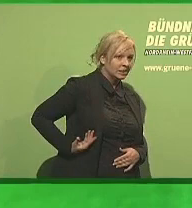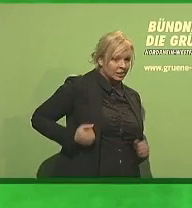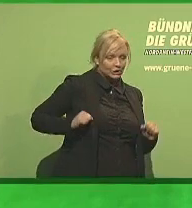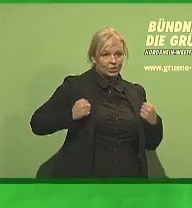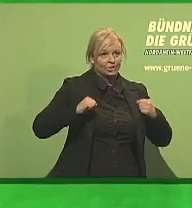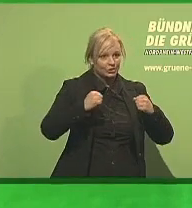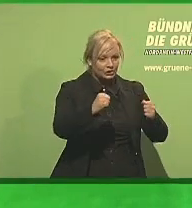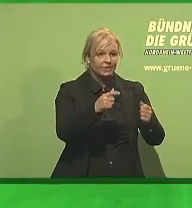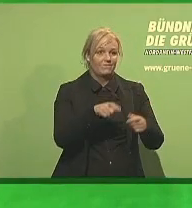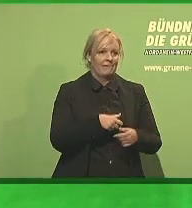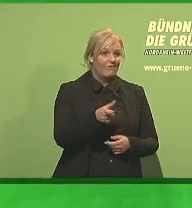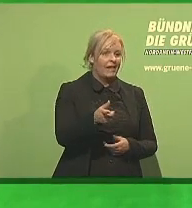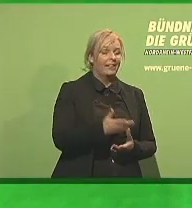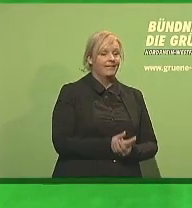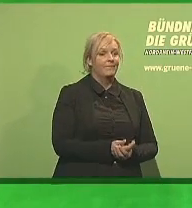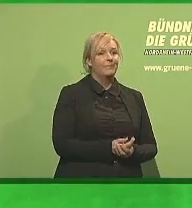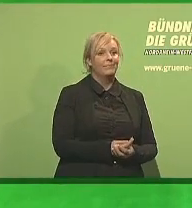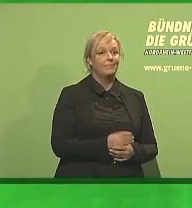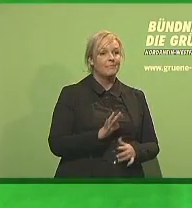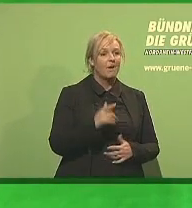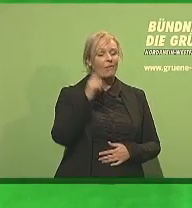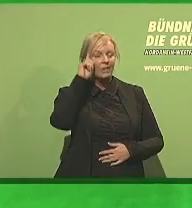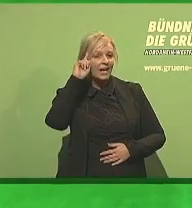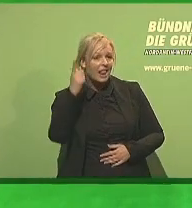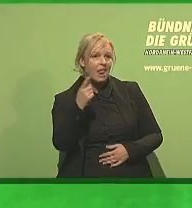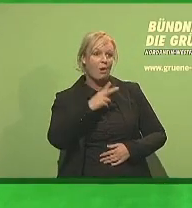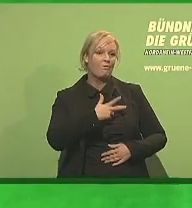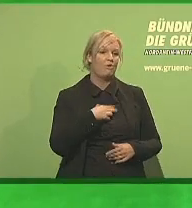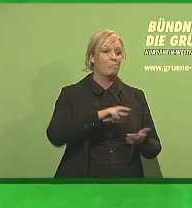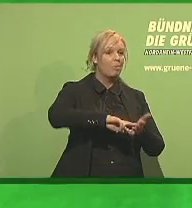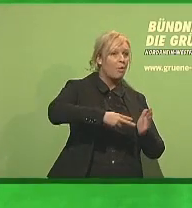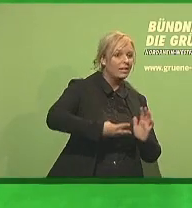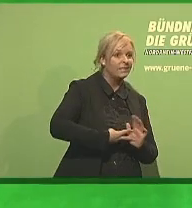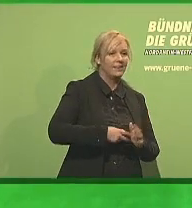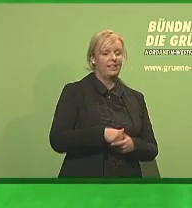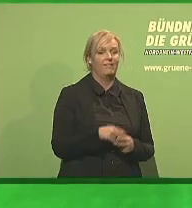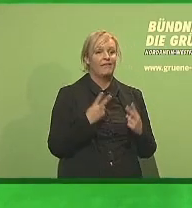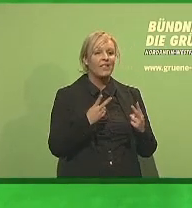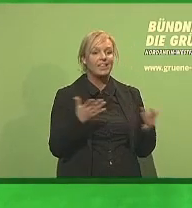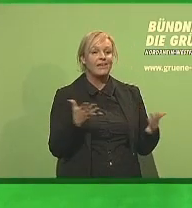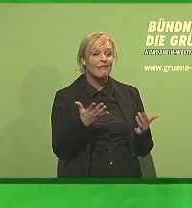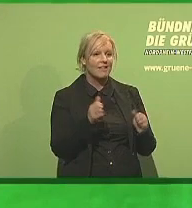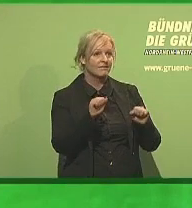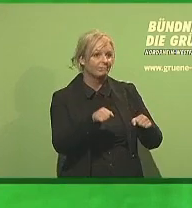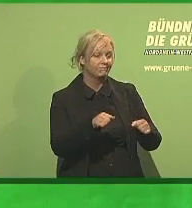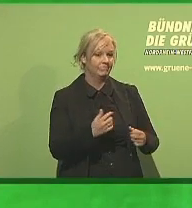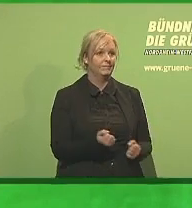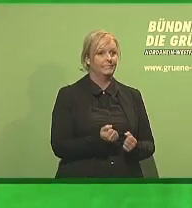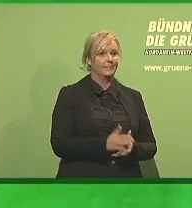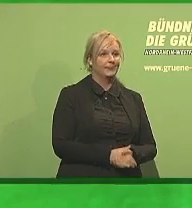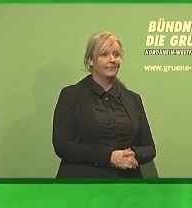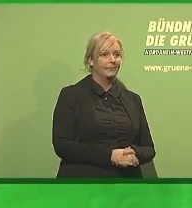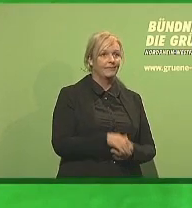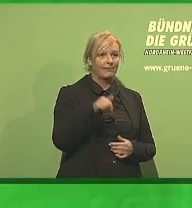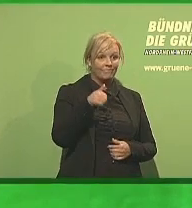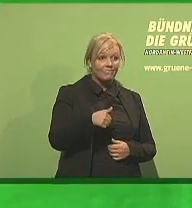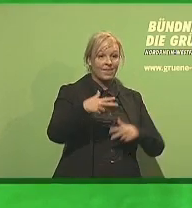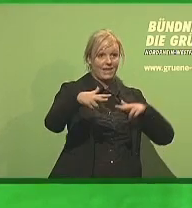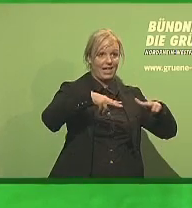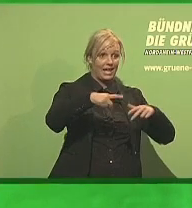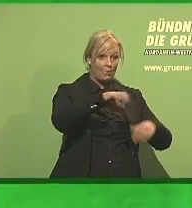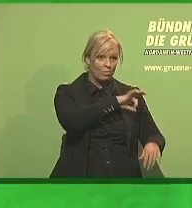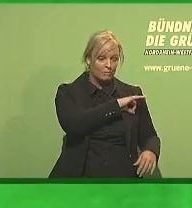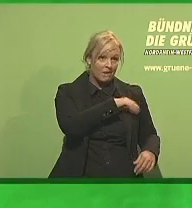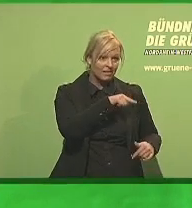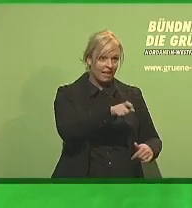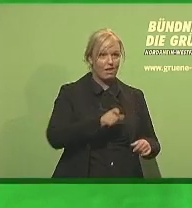das bedeutet, dass wir glaubwürdig Politik machen und dass wir deutlich machen, was geht. Das zeigt ihr hier als Regierungspartei